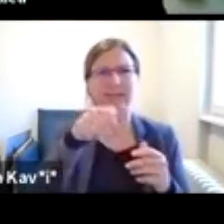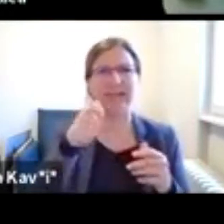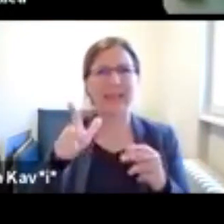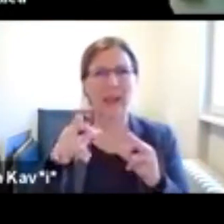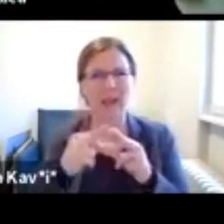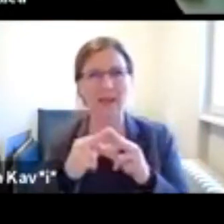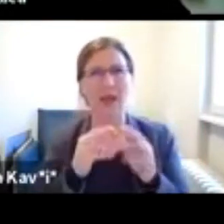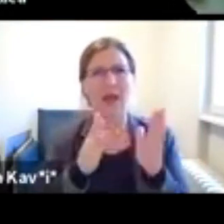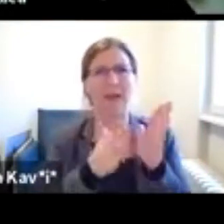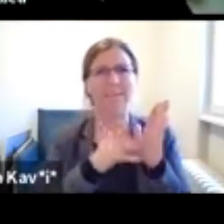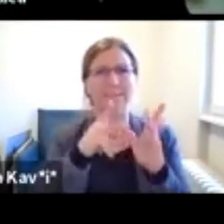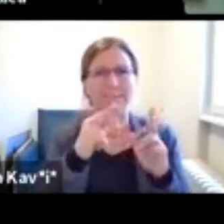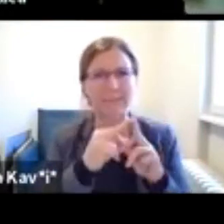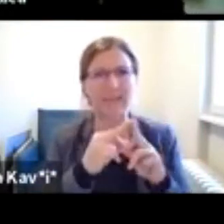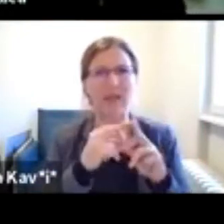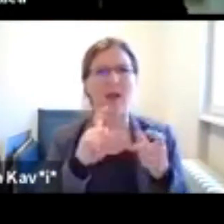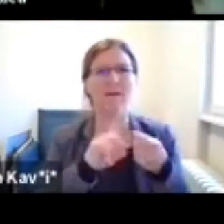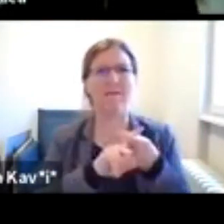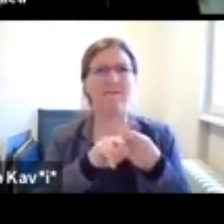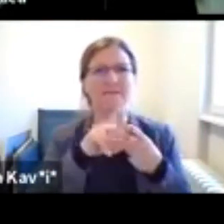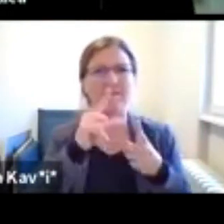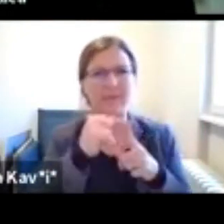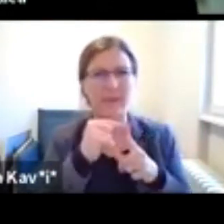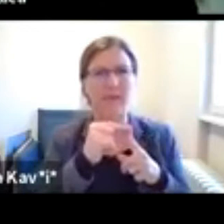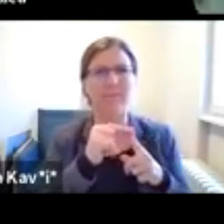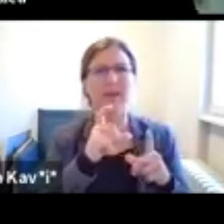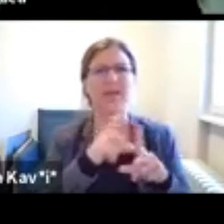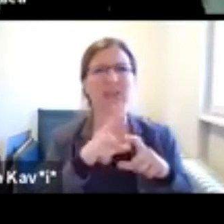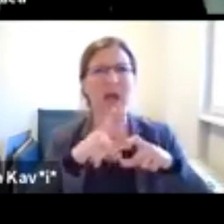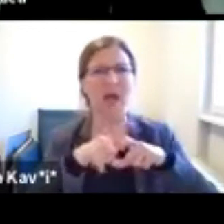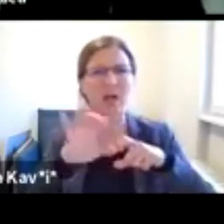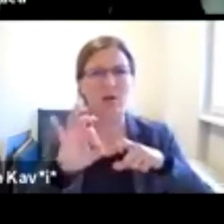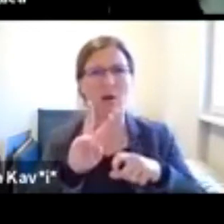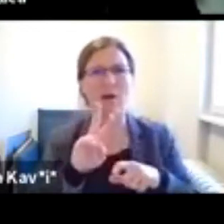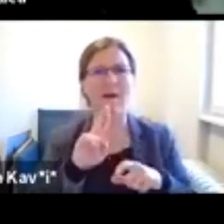Mija, Filip, Darko, Vesna